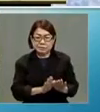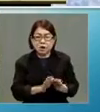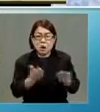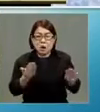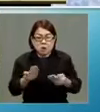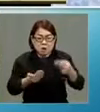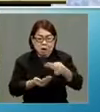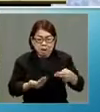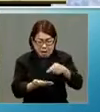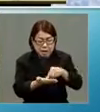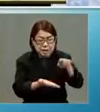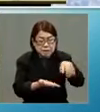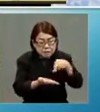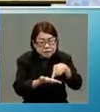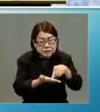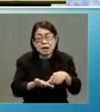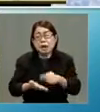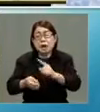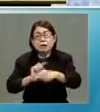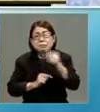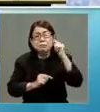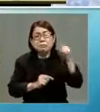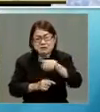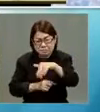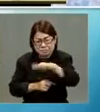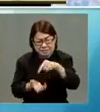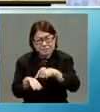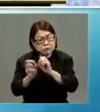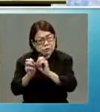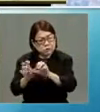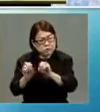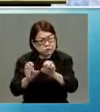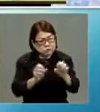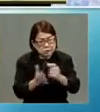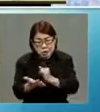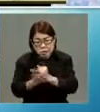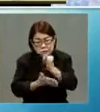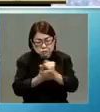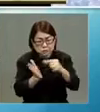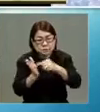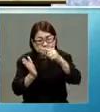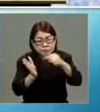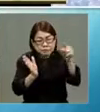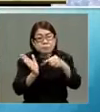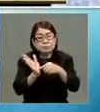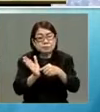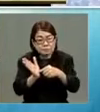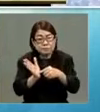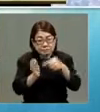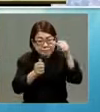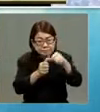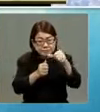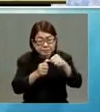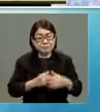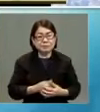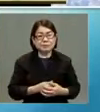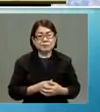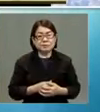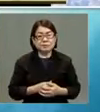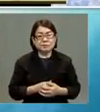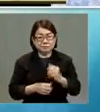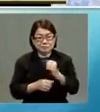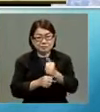ไปเอาไปสอนเพื่อนๆก็ได้ว่าถ้าเช็คอินถูกนะท่านจะได้รูปแบบนี้เกิดขึ้นนะท่านแคปเจอร์หน้าจอไว้ได้เลยครับนะครับการเช็คอินส